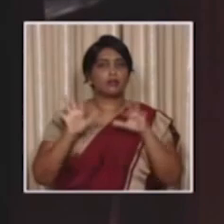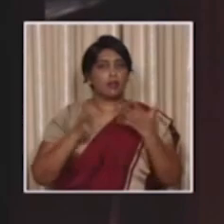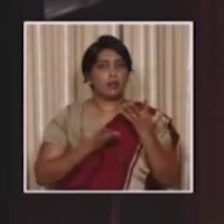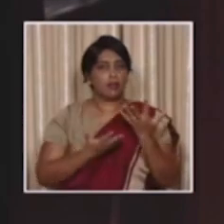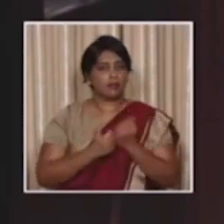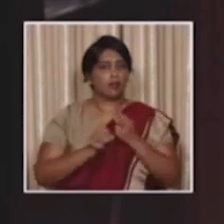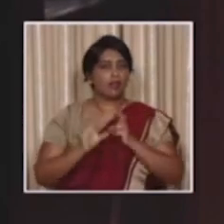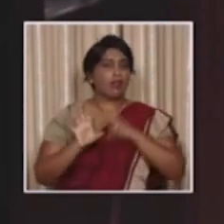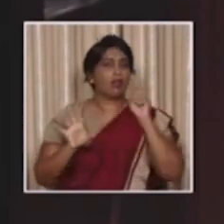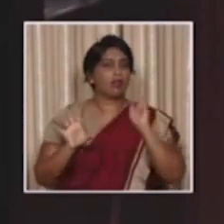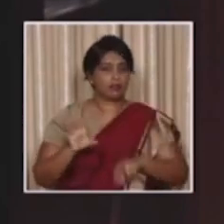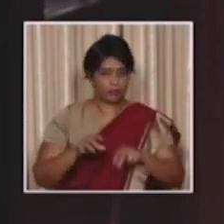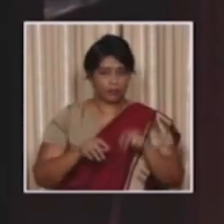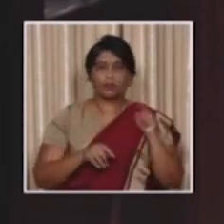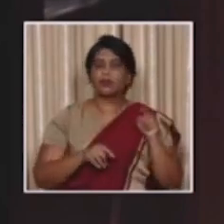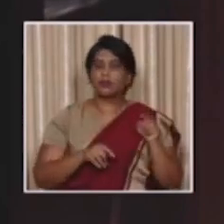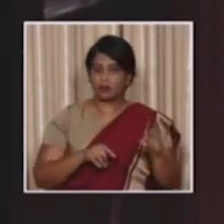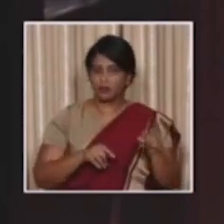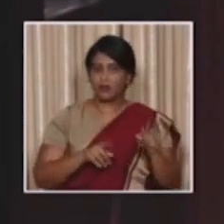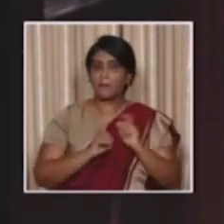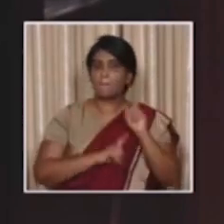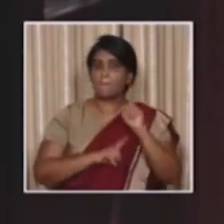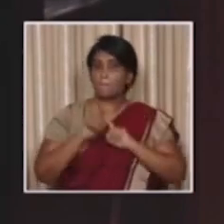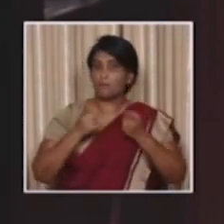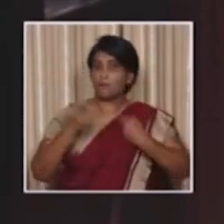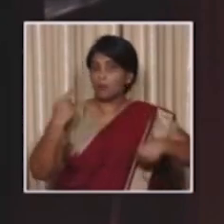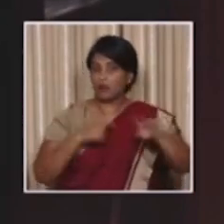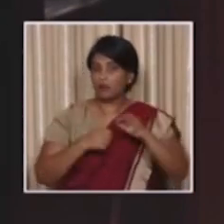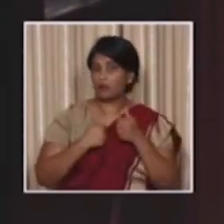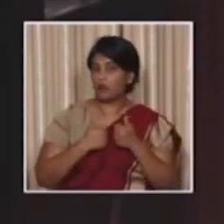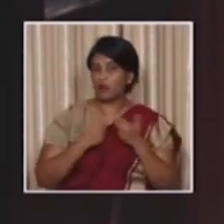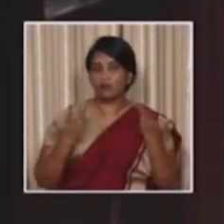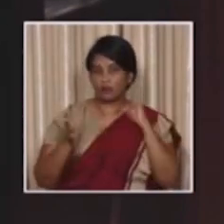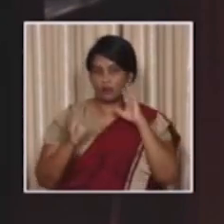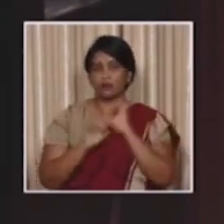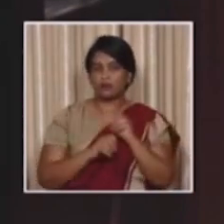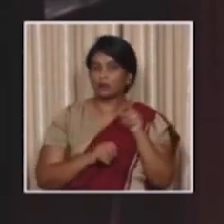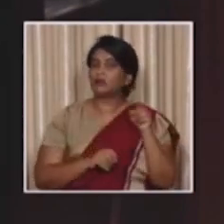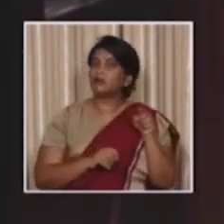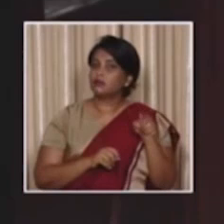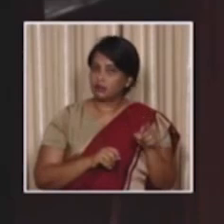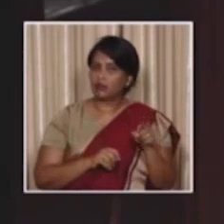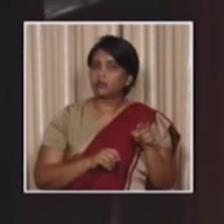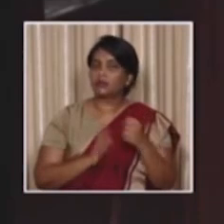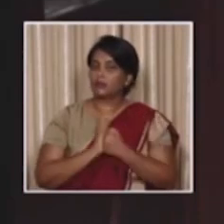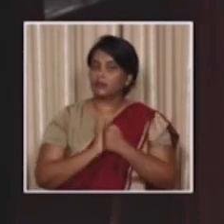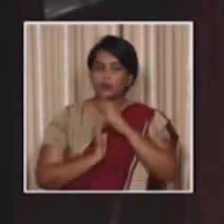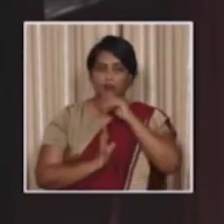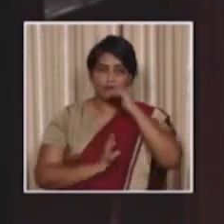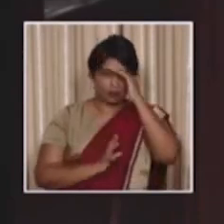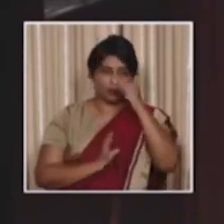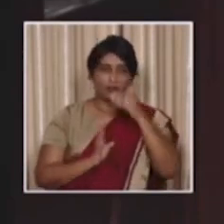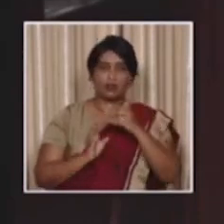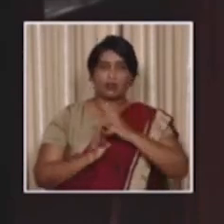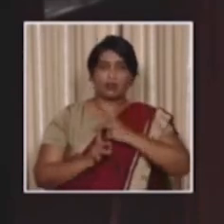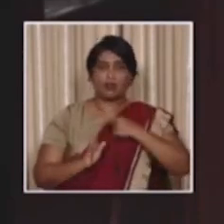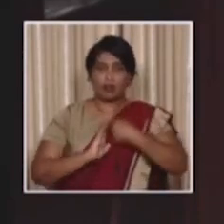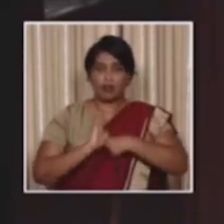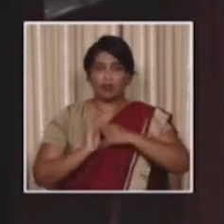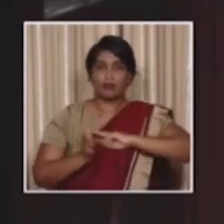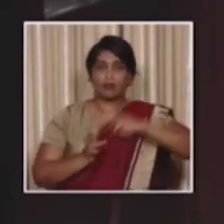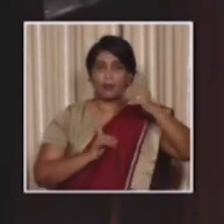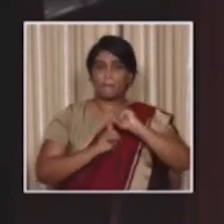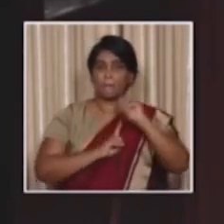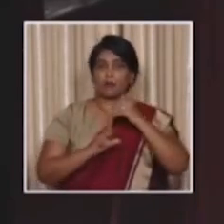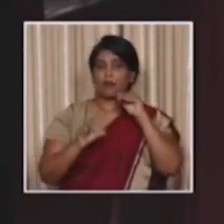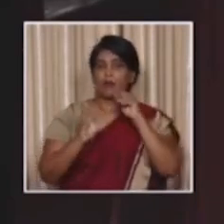அவருடைய பிள்ளைகளை சபிப்பதாகவும் கூறினார். அதன் காரணமாகவே பதவியை விலகியதாகவும் கூறினார். ஆனால் இங்குள்ள 225 பேருக்கும் அத்தகைய நிலை